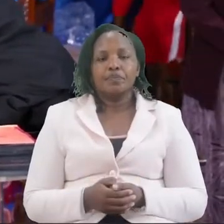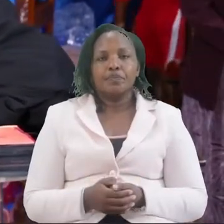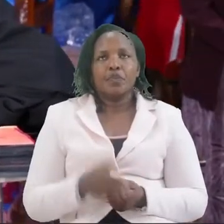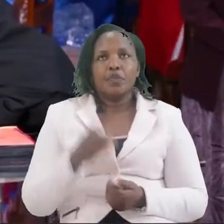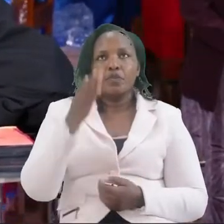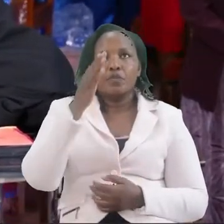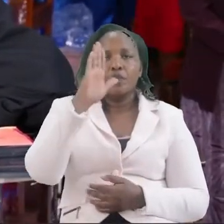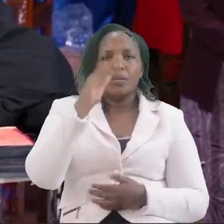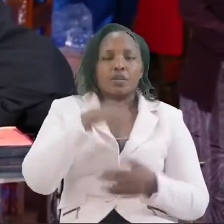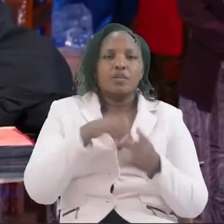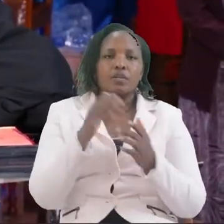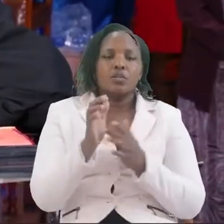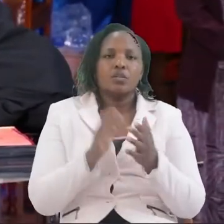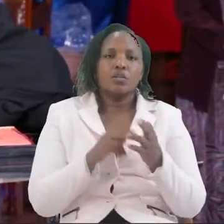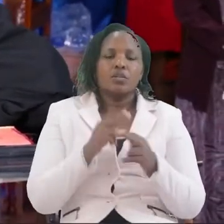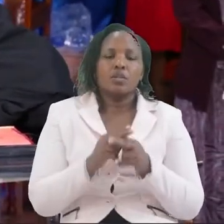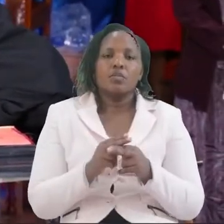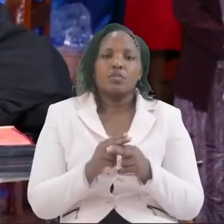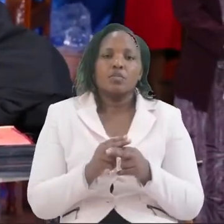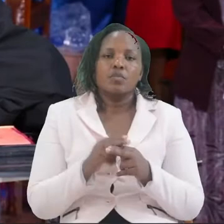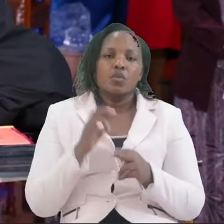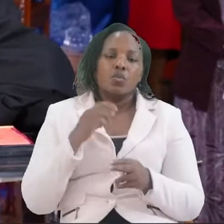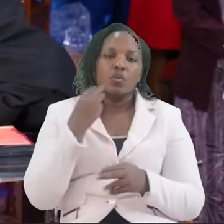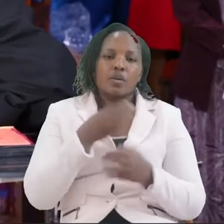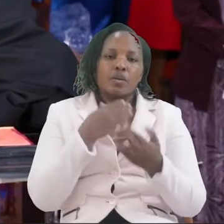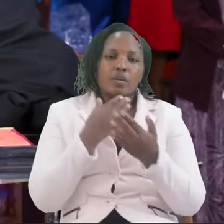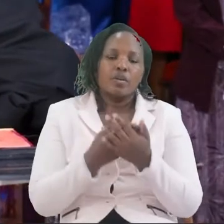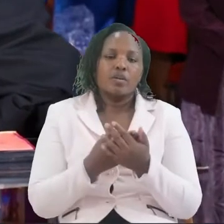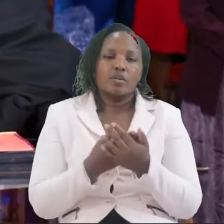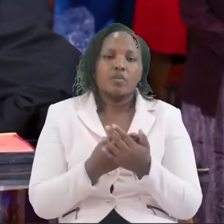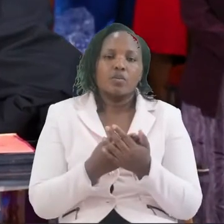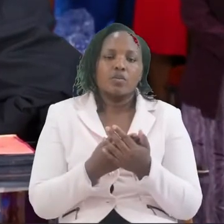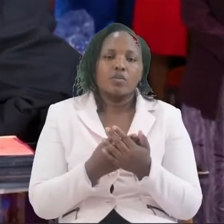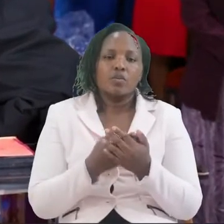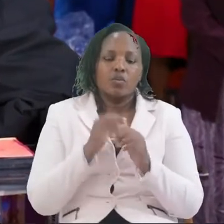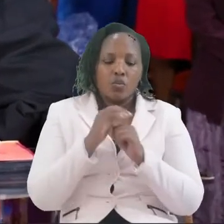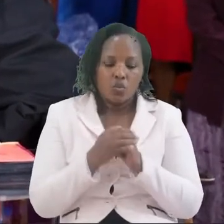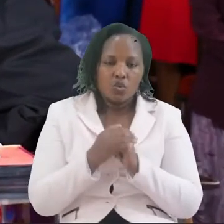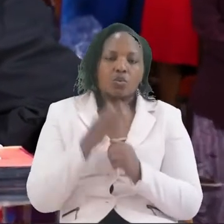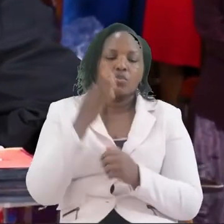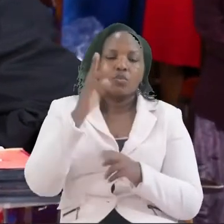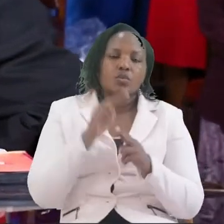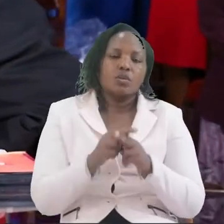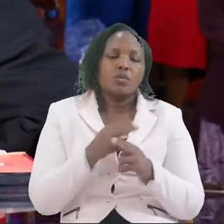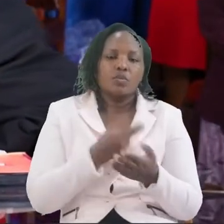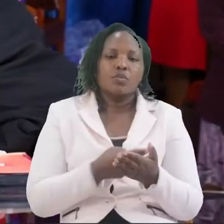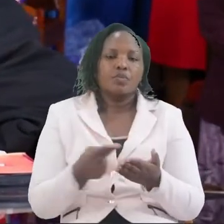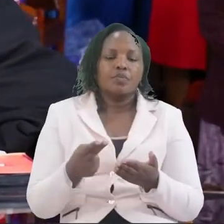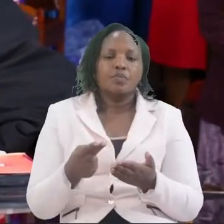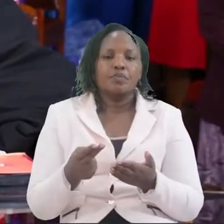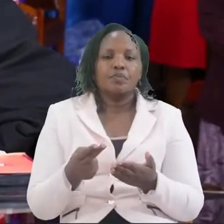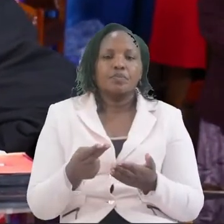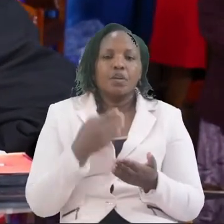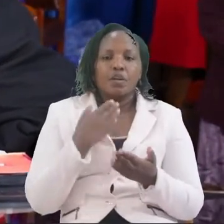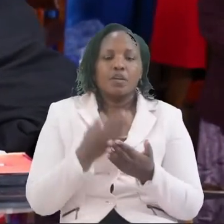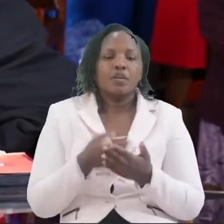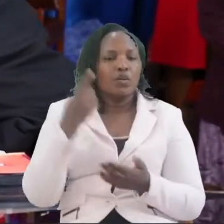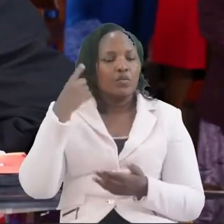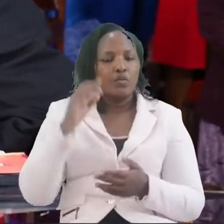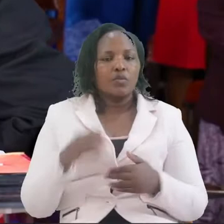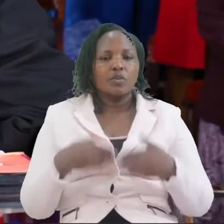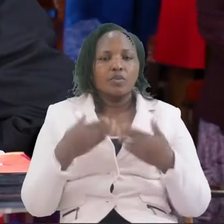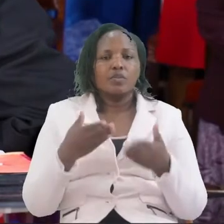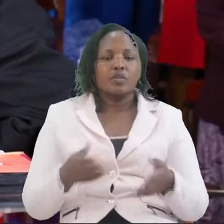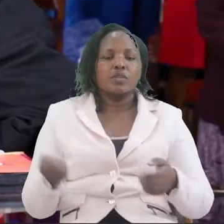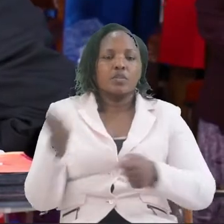Baba Mwenyezi, katika jina la Yesu Kristo tunakushukuru na kuliabudu jina lako takatifu. Ni asanti kwa kutupa